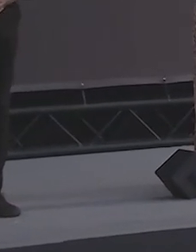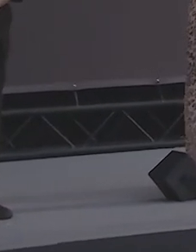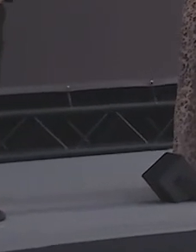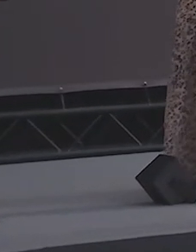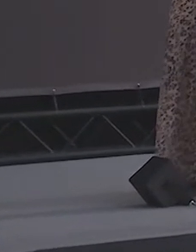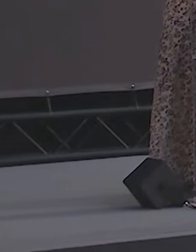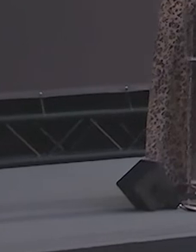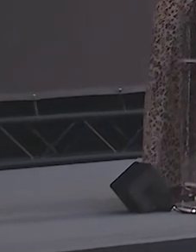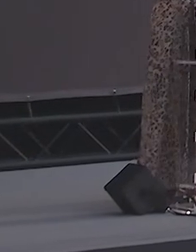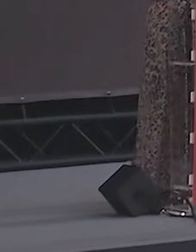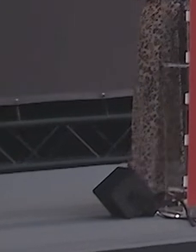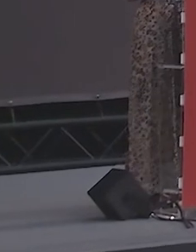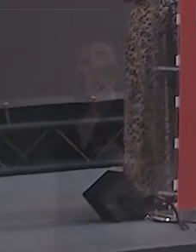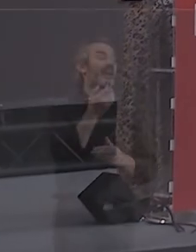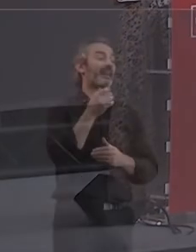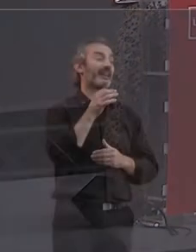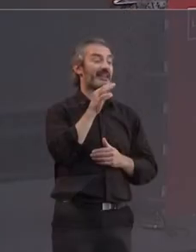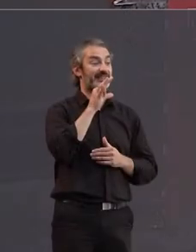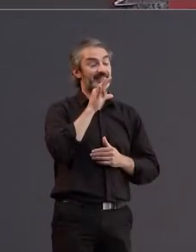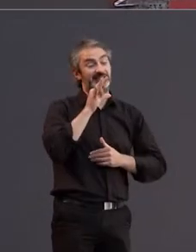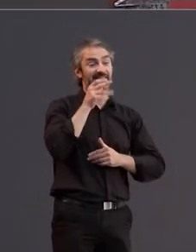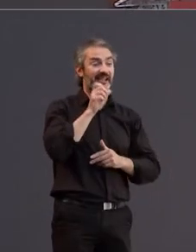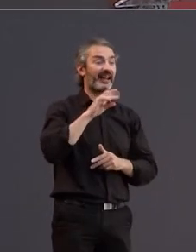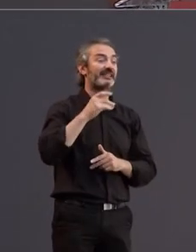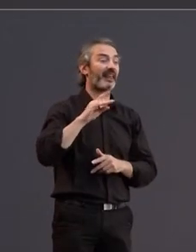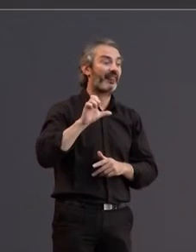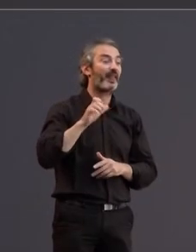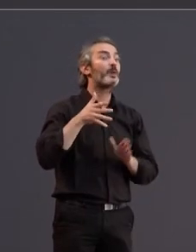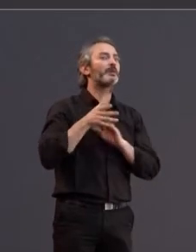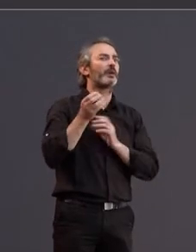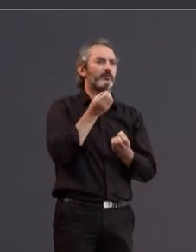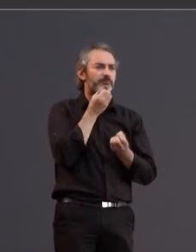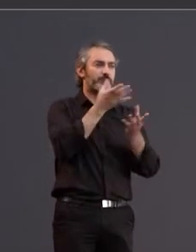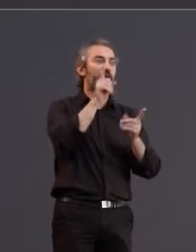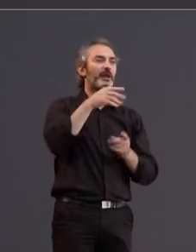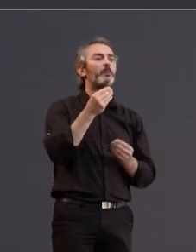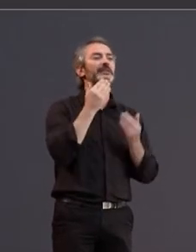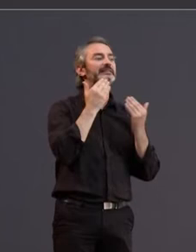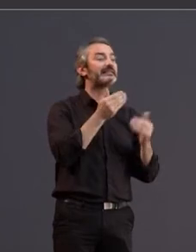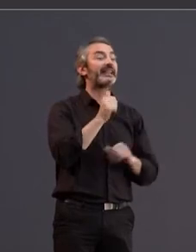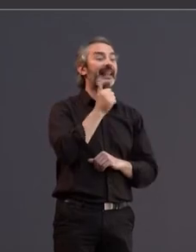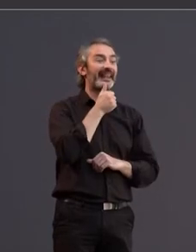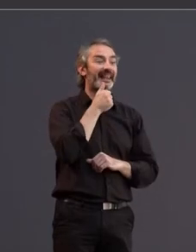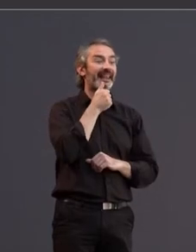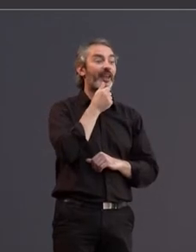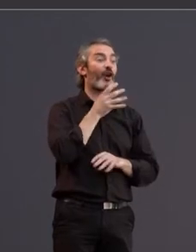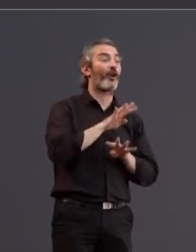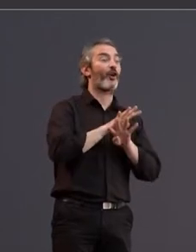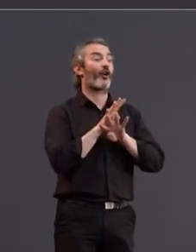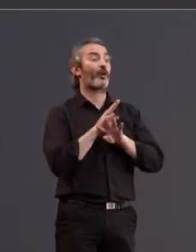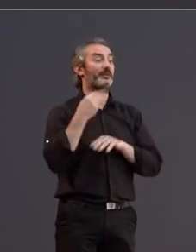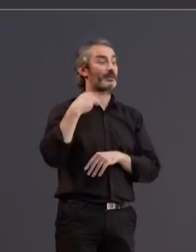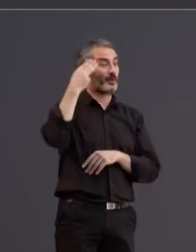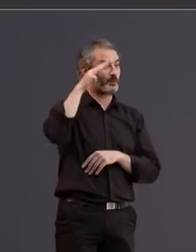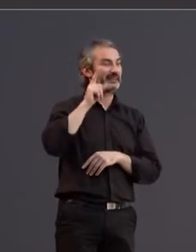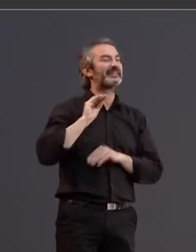Moltes gràcies a la Xeresade per la seva lliçó de graduació i moltes gràcies també al cor de la UPF i